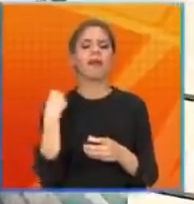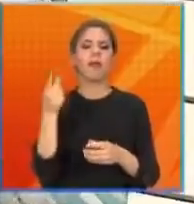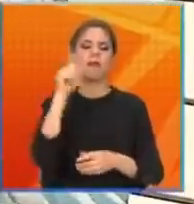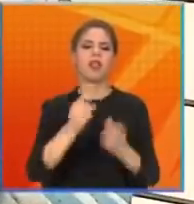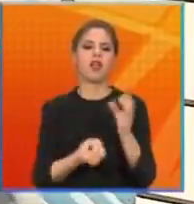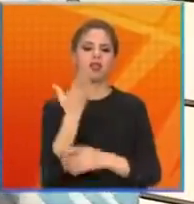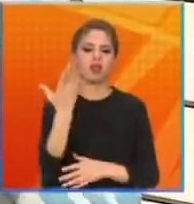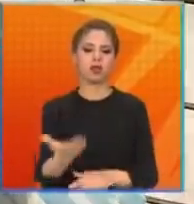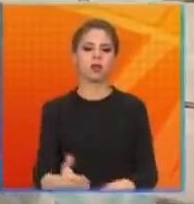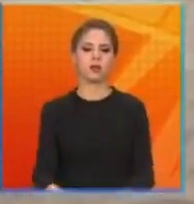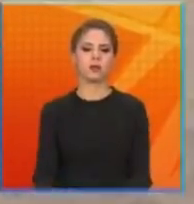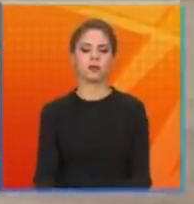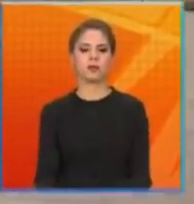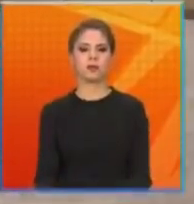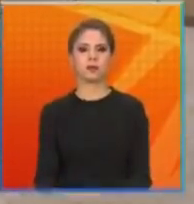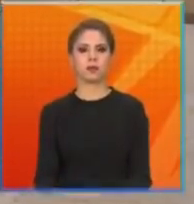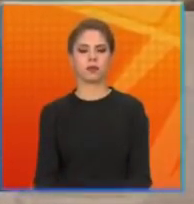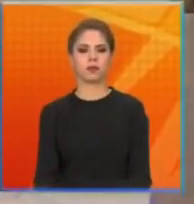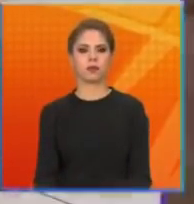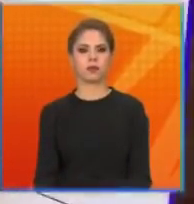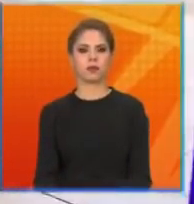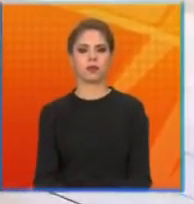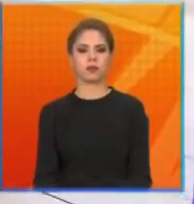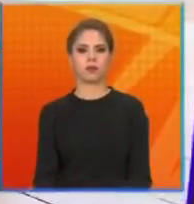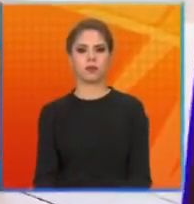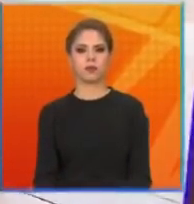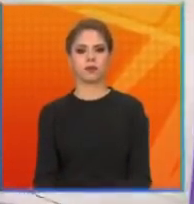gündeme geldi. Hayvandan insana geçmez.